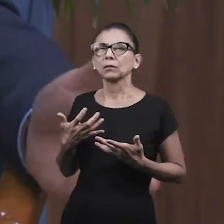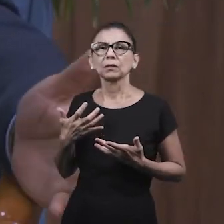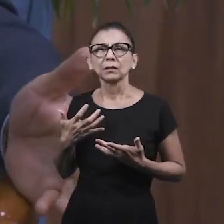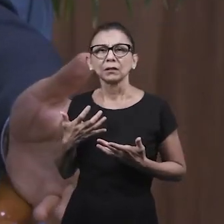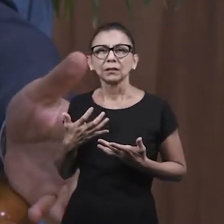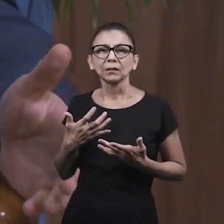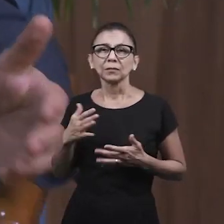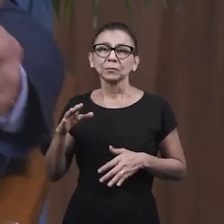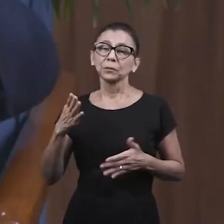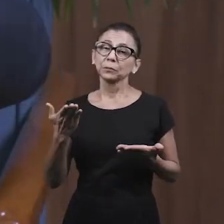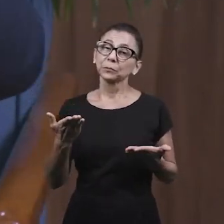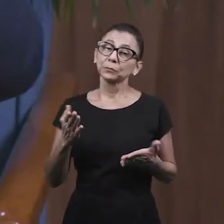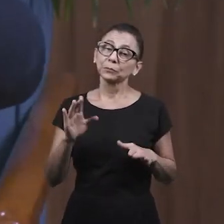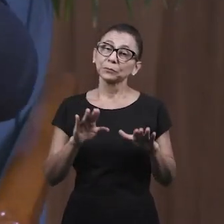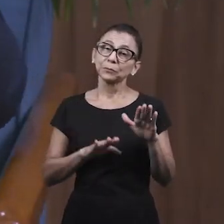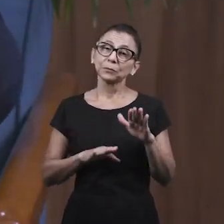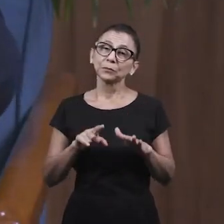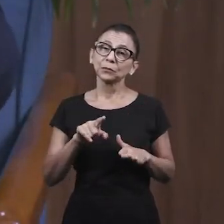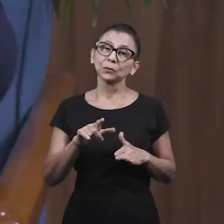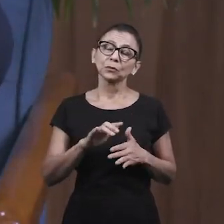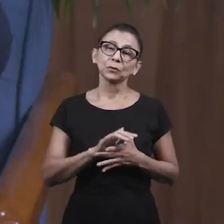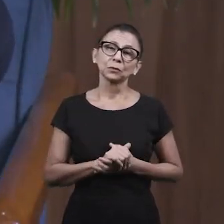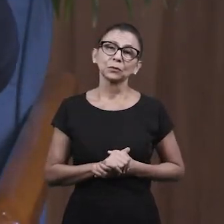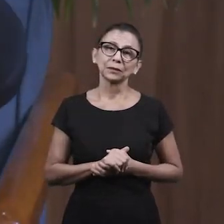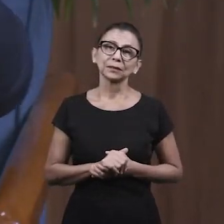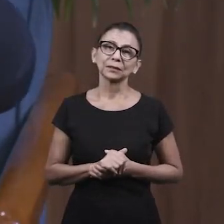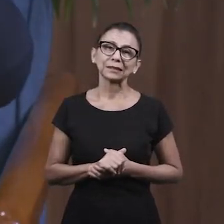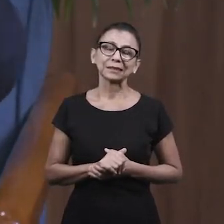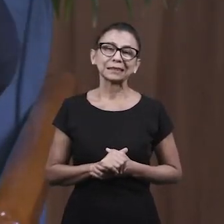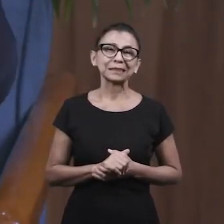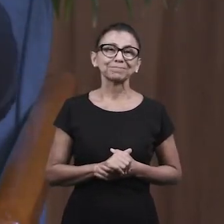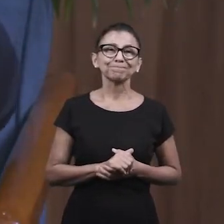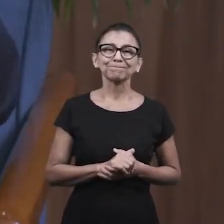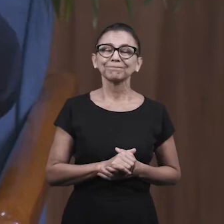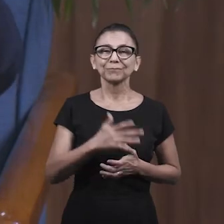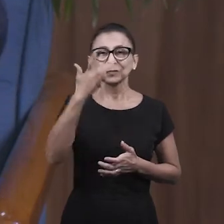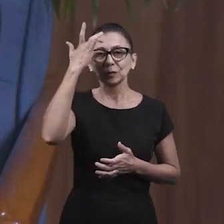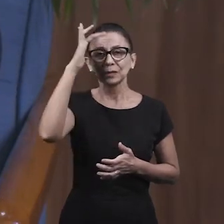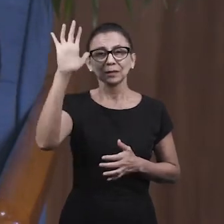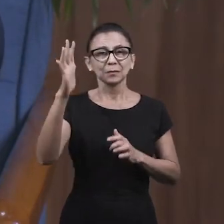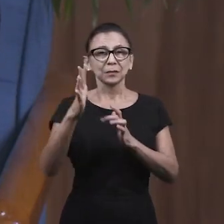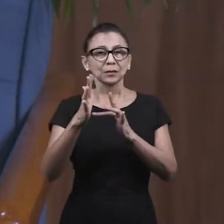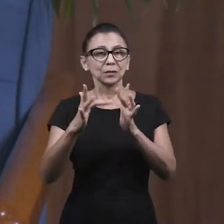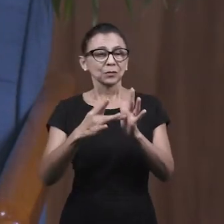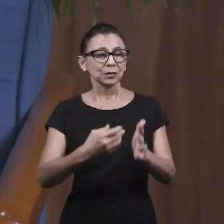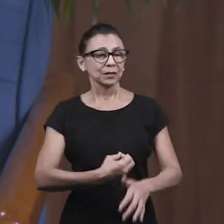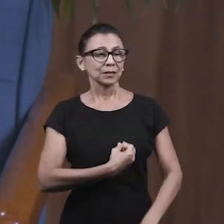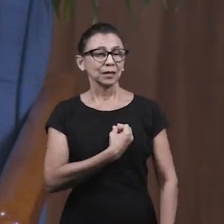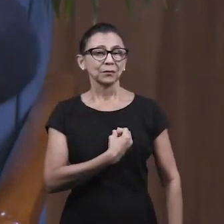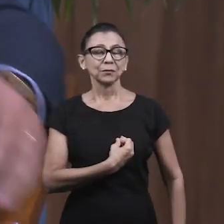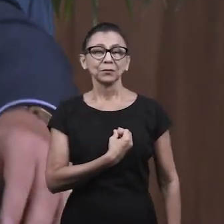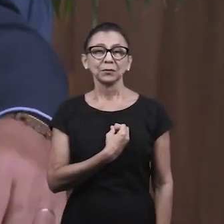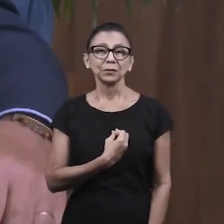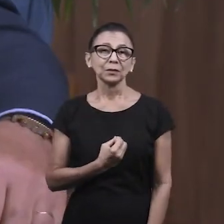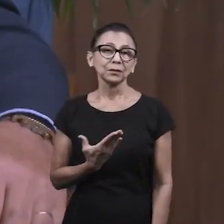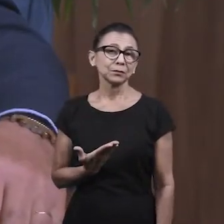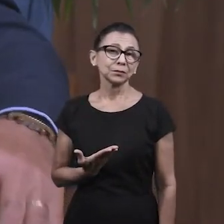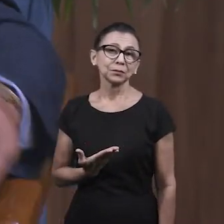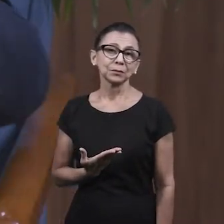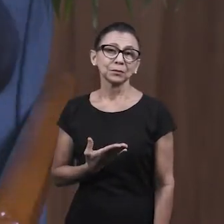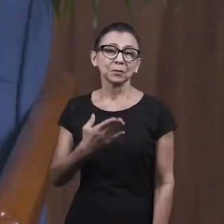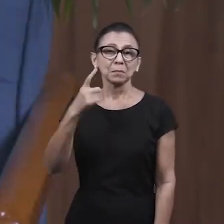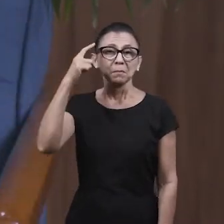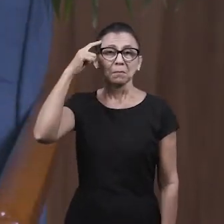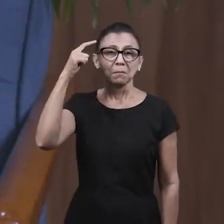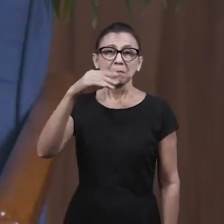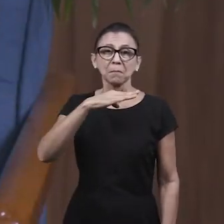morts. C'est-à-dire, pendant que vous vivez quelque chose d'historique, Jésus est vivant. Il veut vous parler aujourd'hui, il veut agir dans